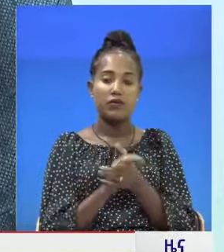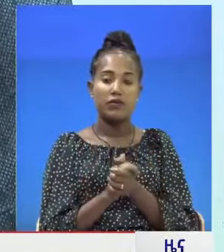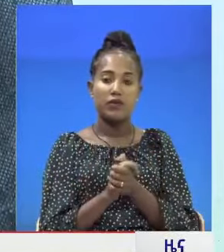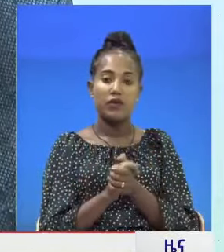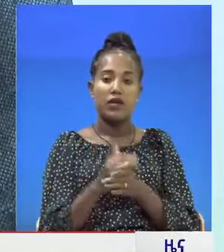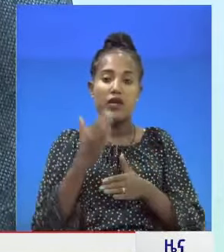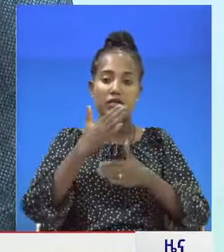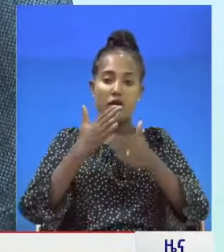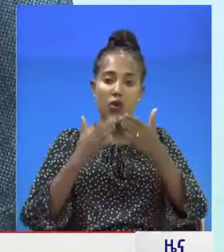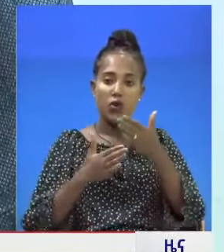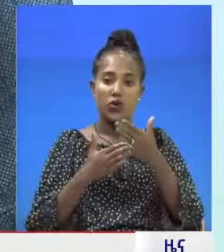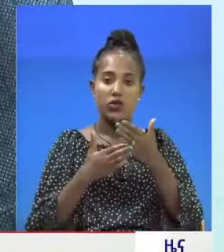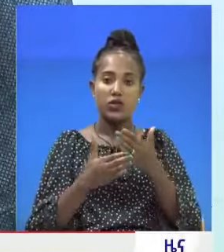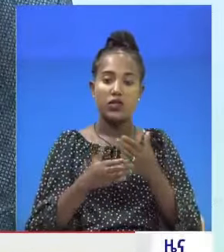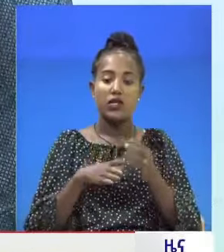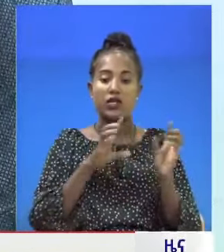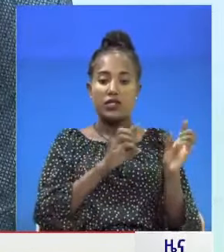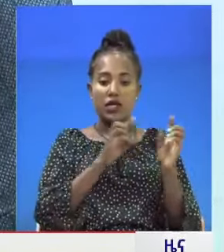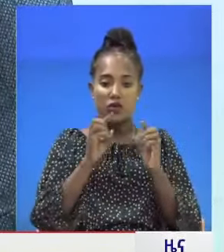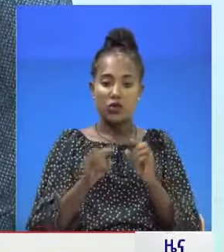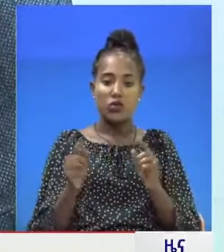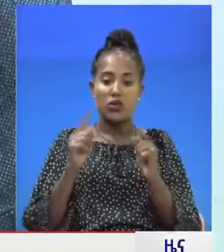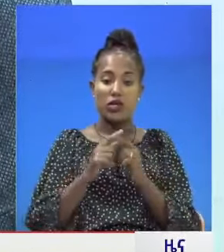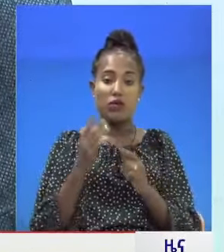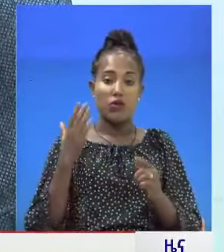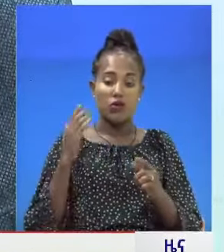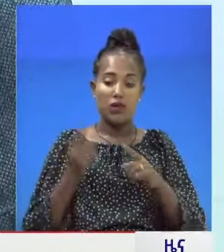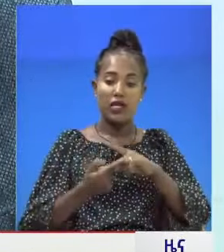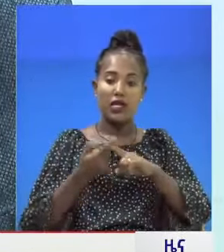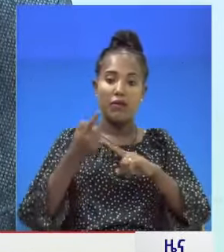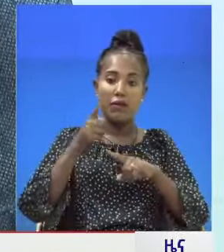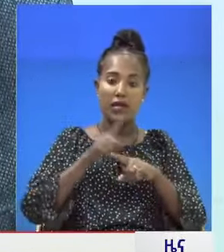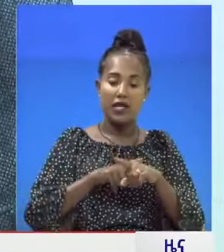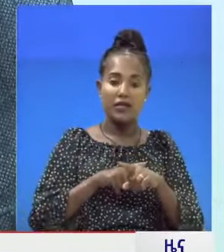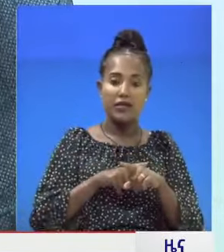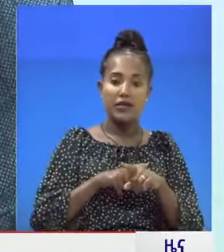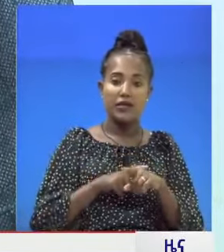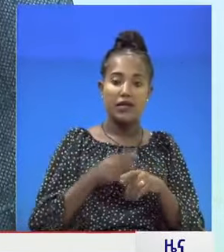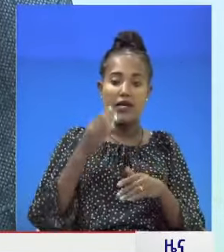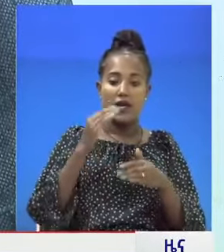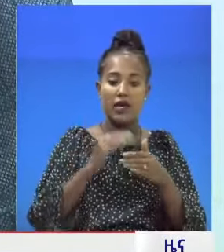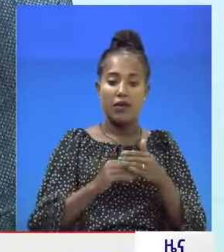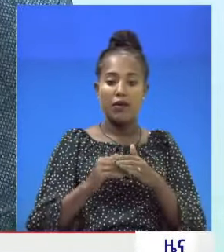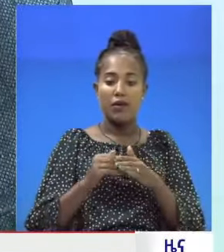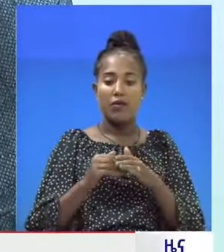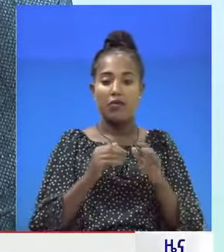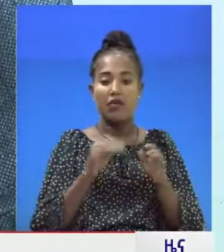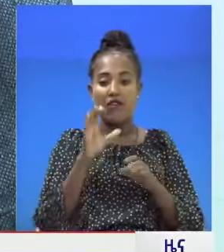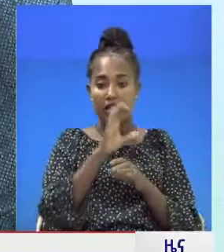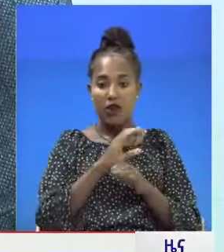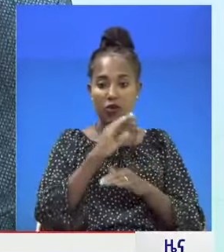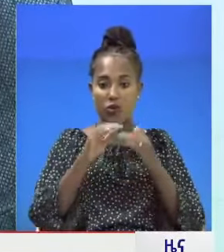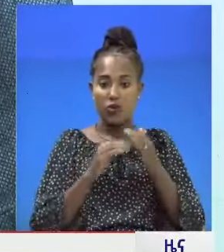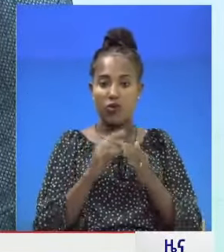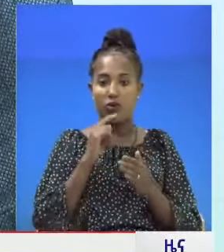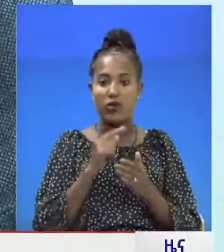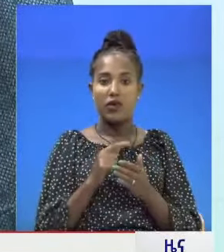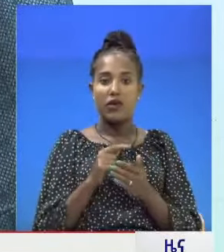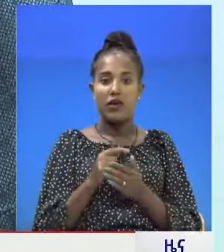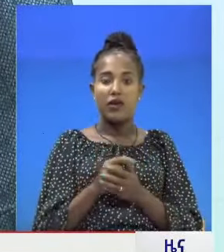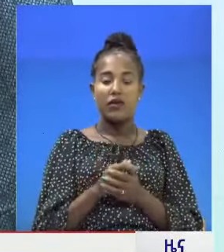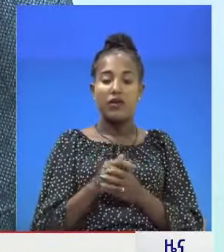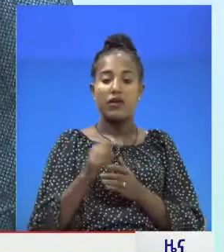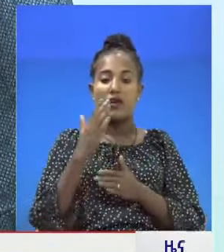ህንፃዎች፣ ቅርሳቅርሶች ወደ ነበሩበት ለመመለስ ገቢ የሚያፈላልግ ሁሉ ጭምር ነው። እናም የተደራጀ